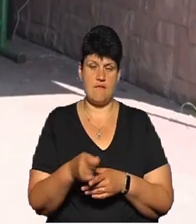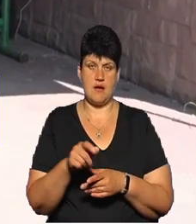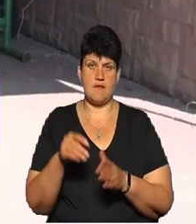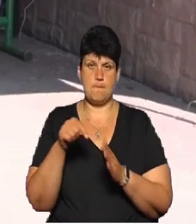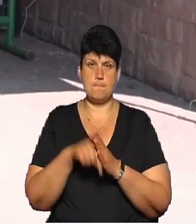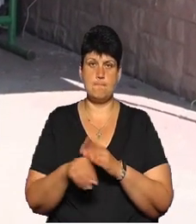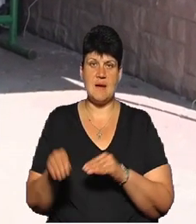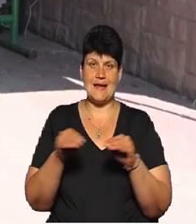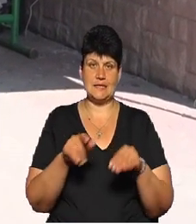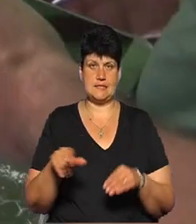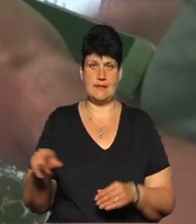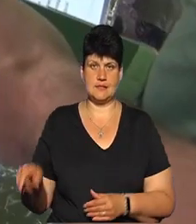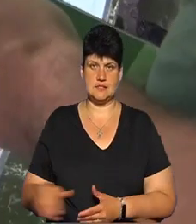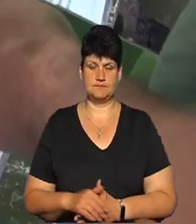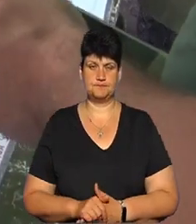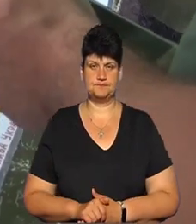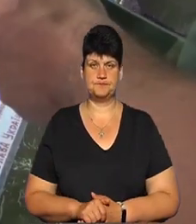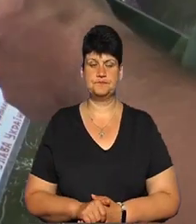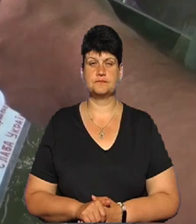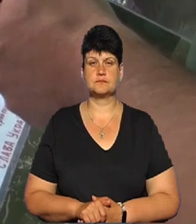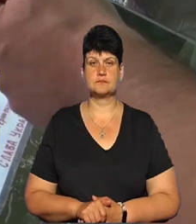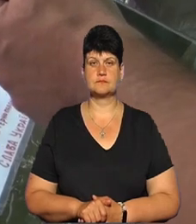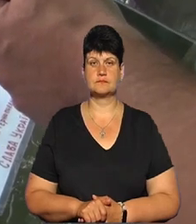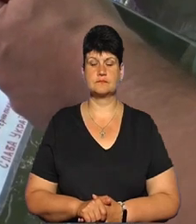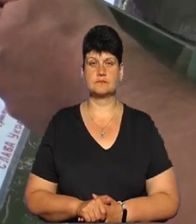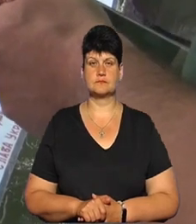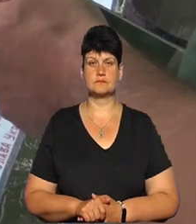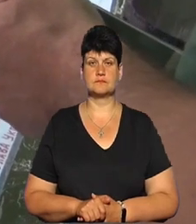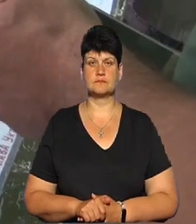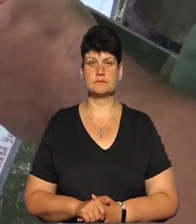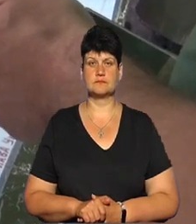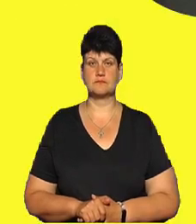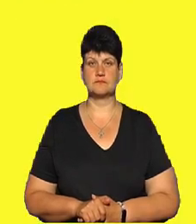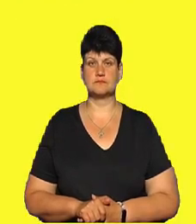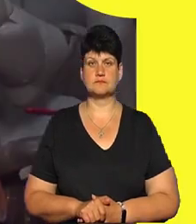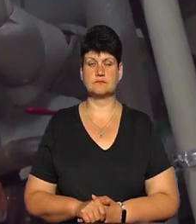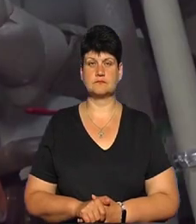Любов Гадомська, Оксана Галіяш. Новини на Суспільному. Тернопіль.